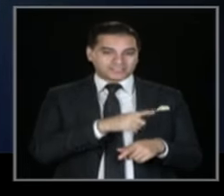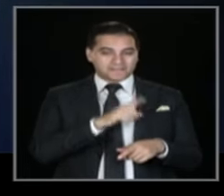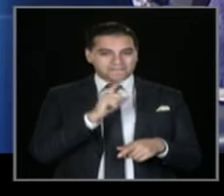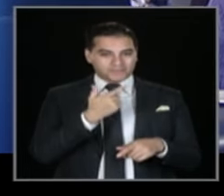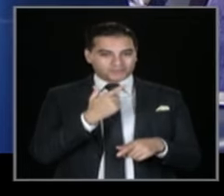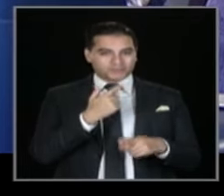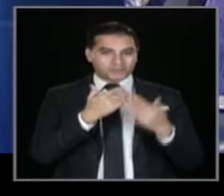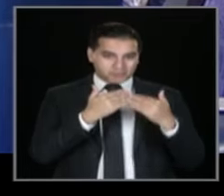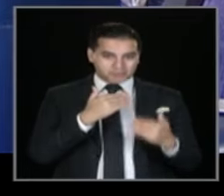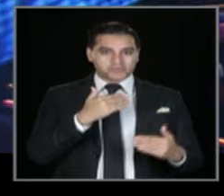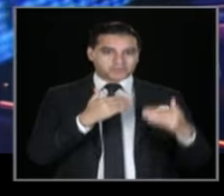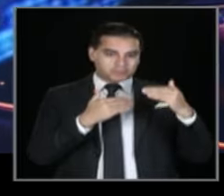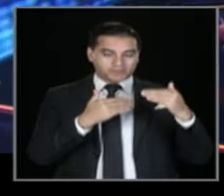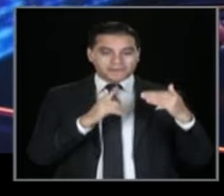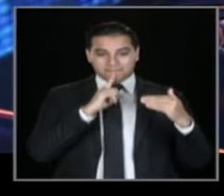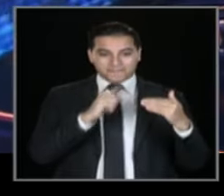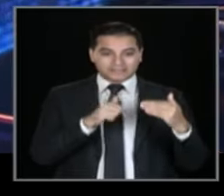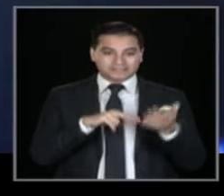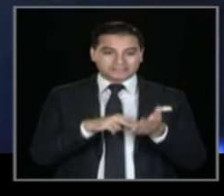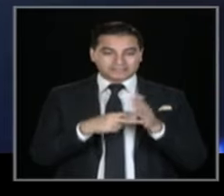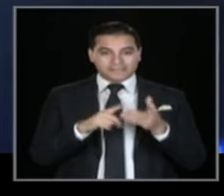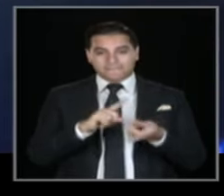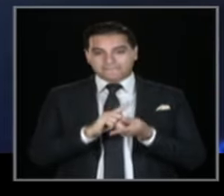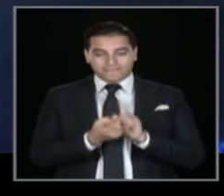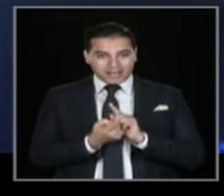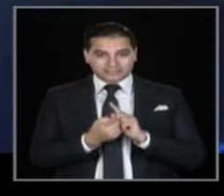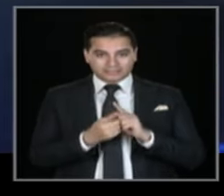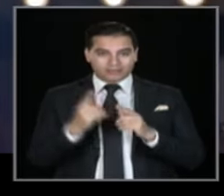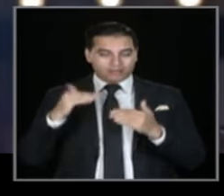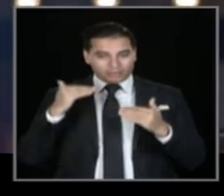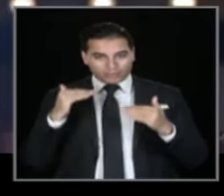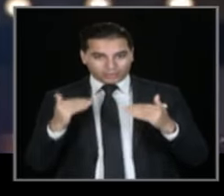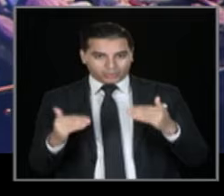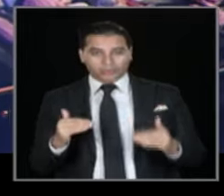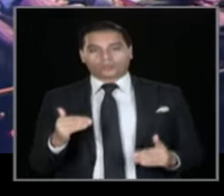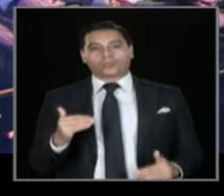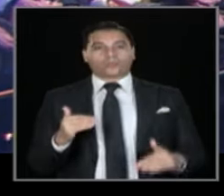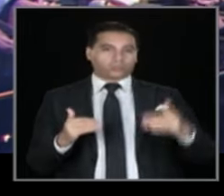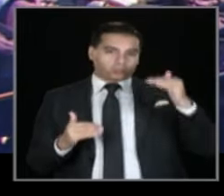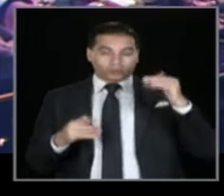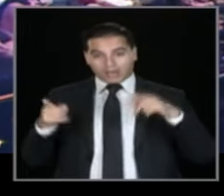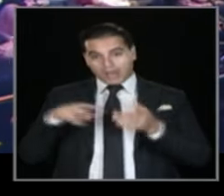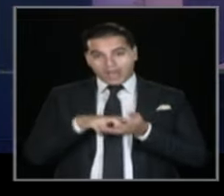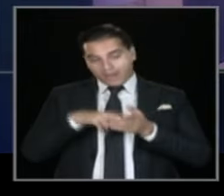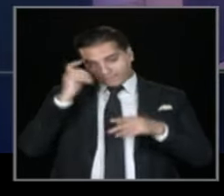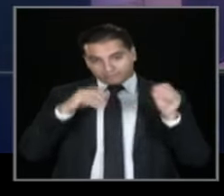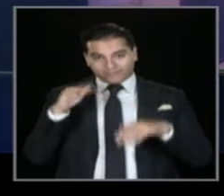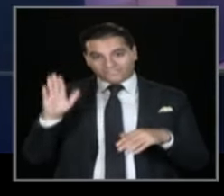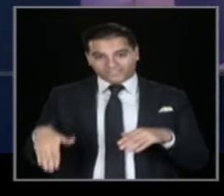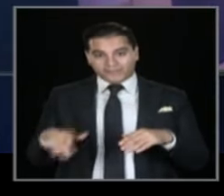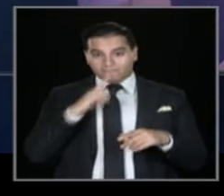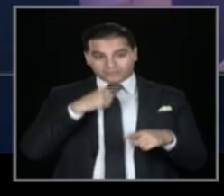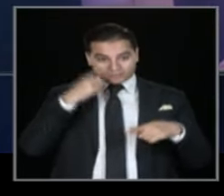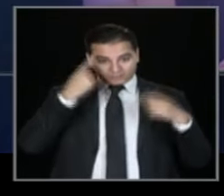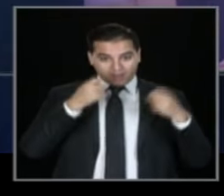يونس حصل العكس تماما، بداية فقرة تحت الضغط وابتدوا يقلقوا. فقرة تحت